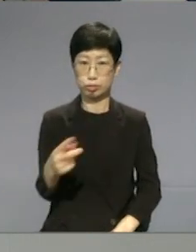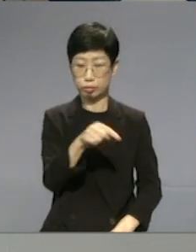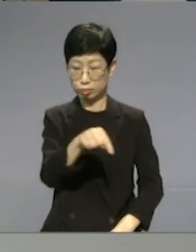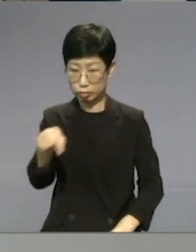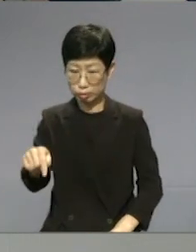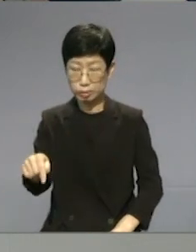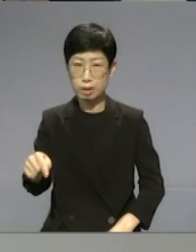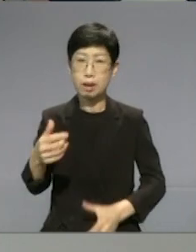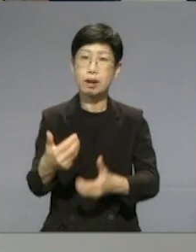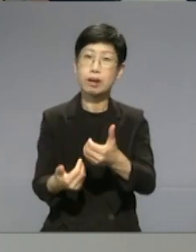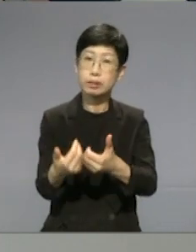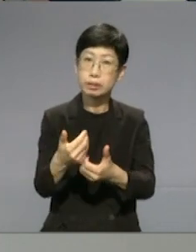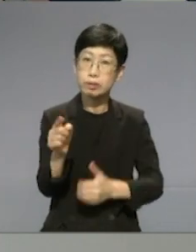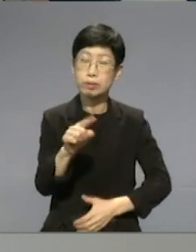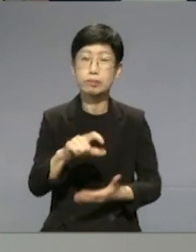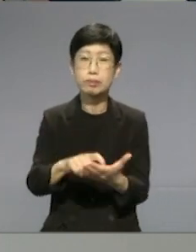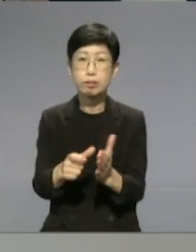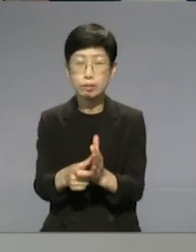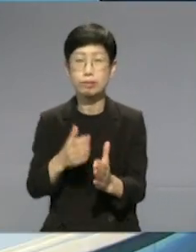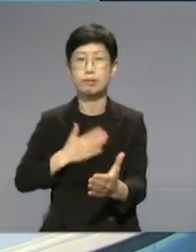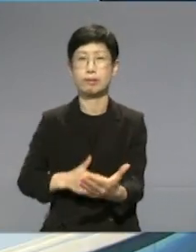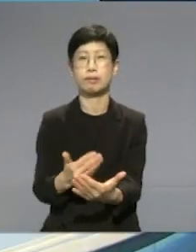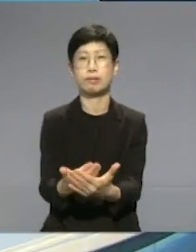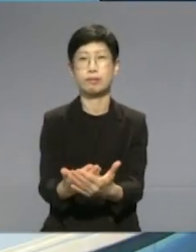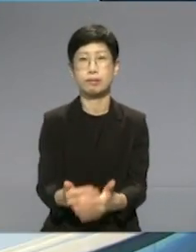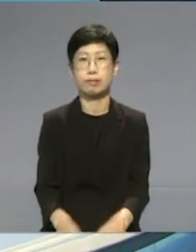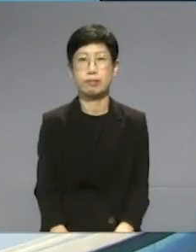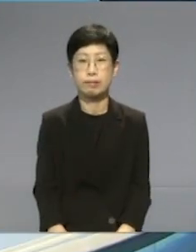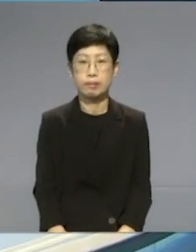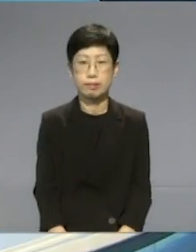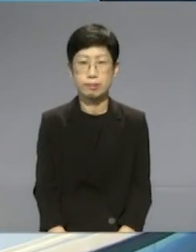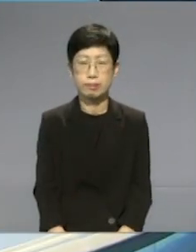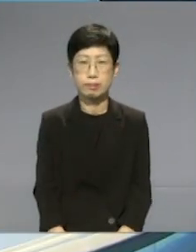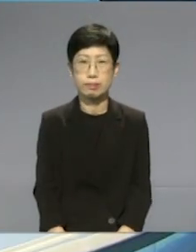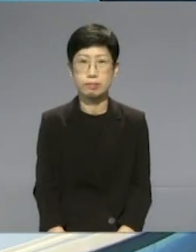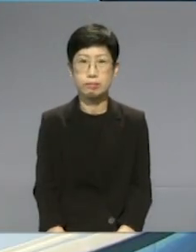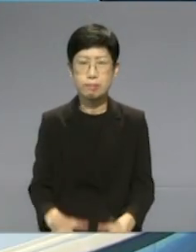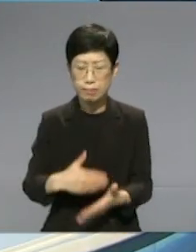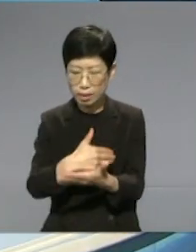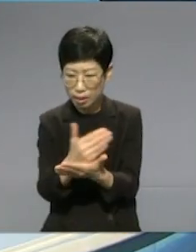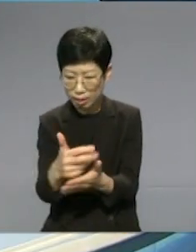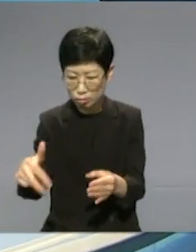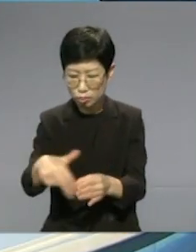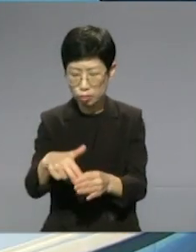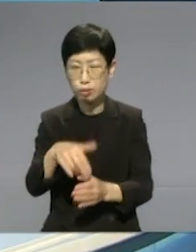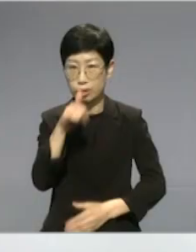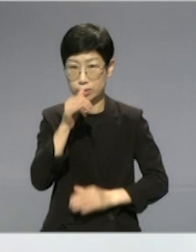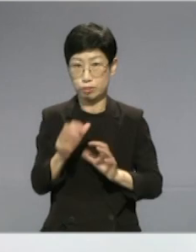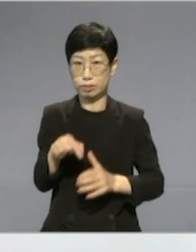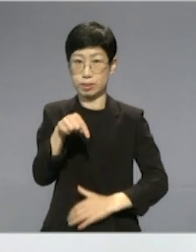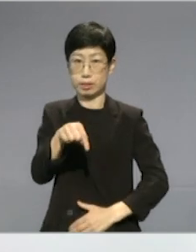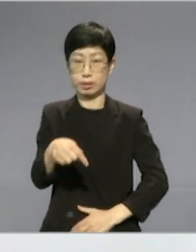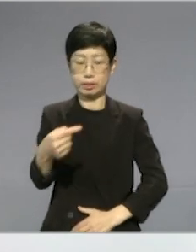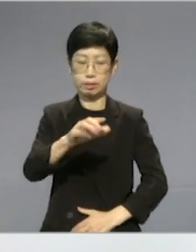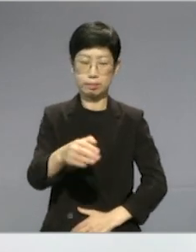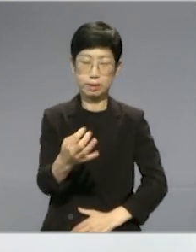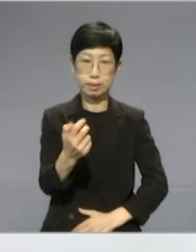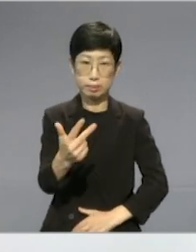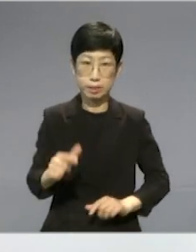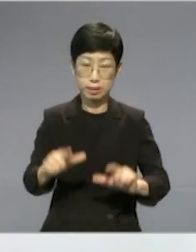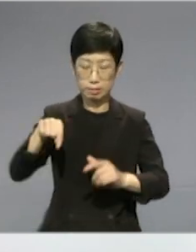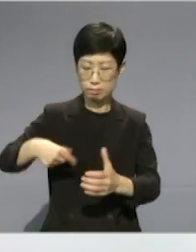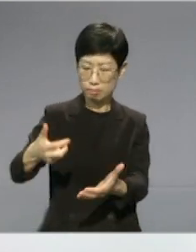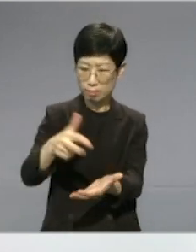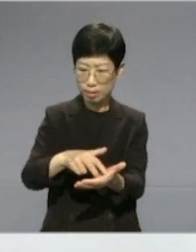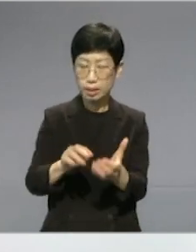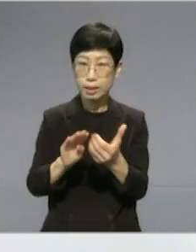현재 어느 정도인지 궁금합니다. 네, 인도는 다종교 국가로 1947년 영국의 인도